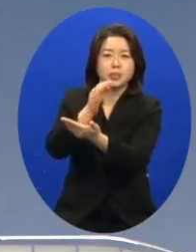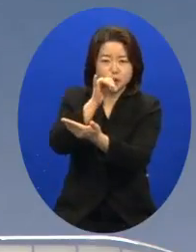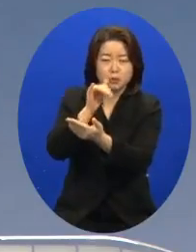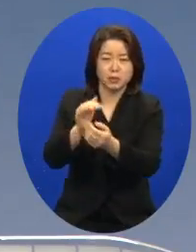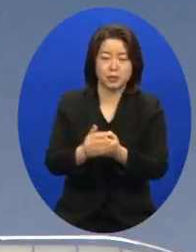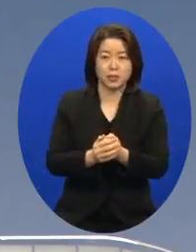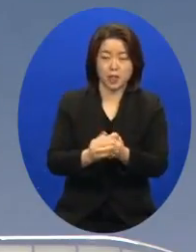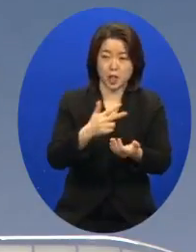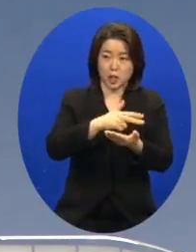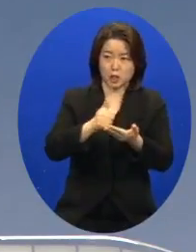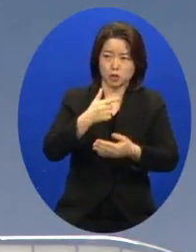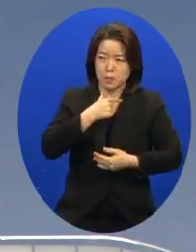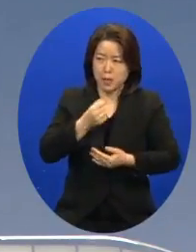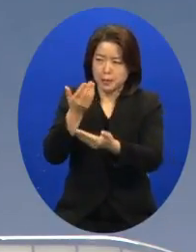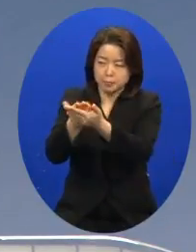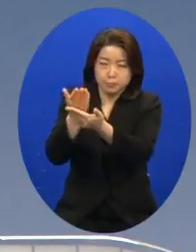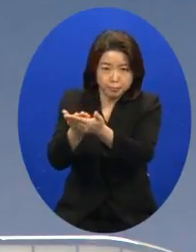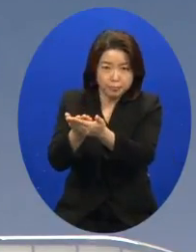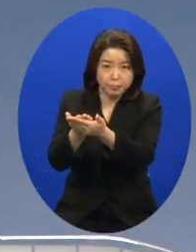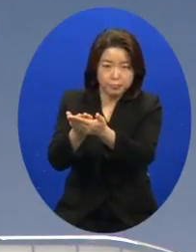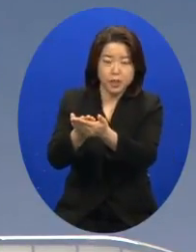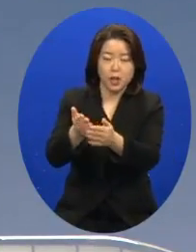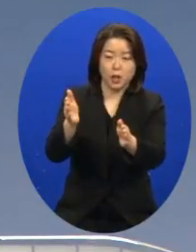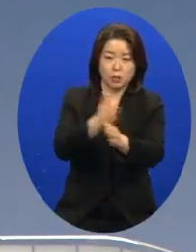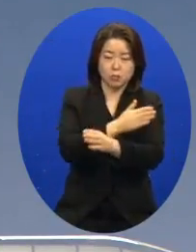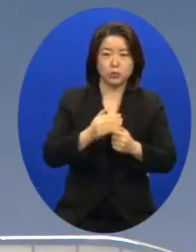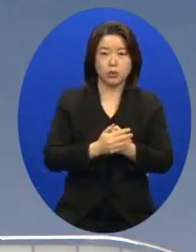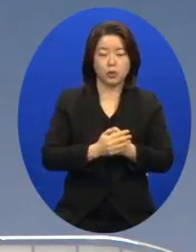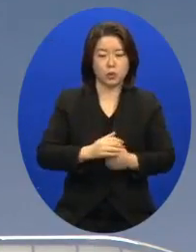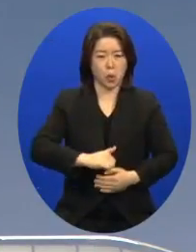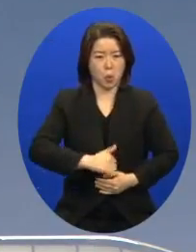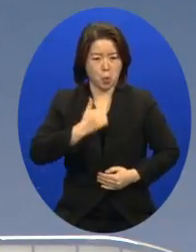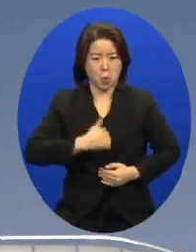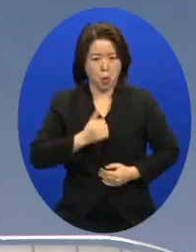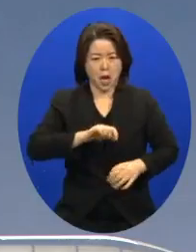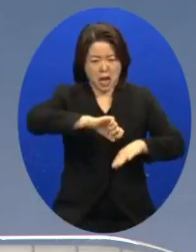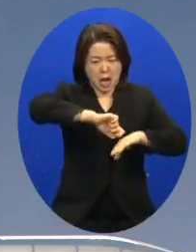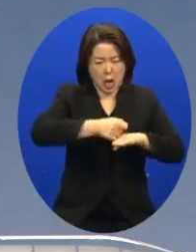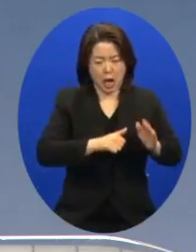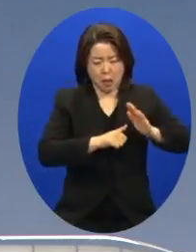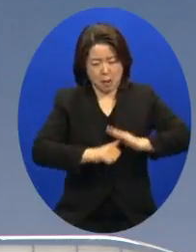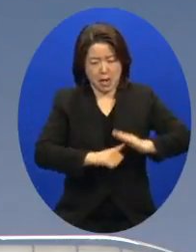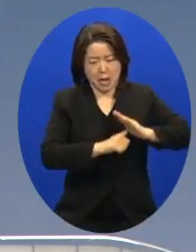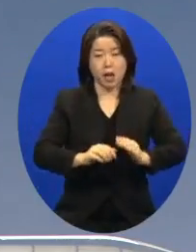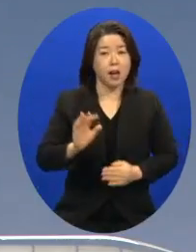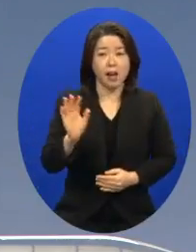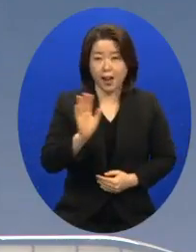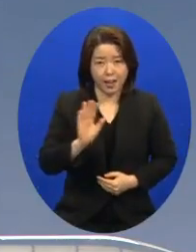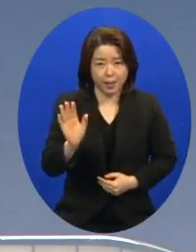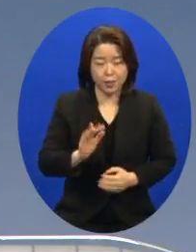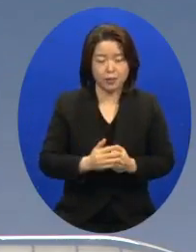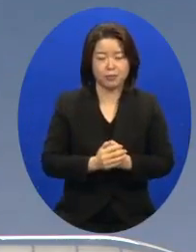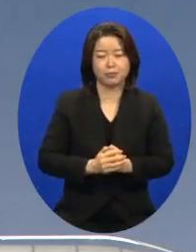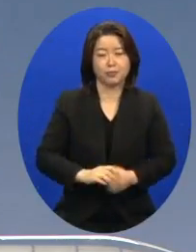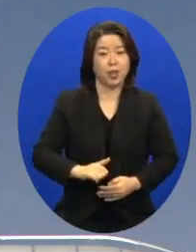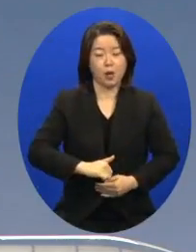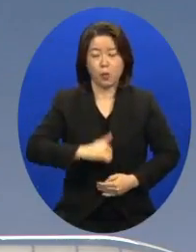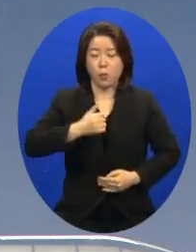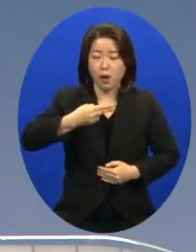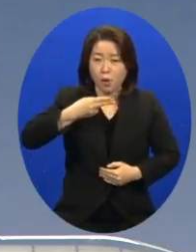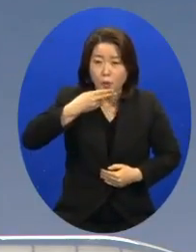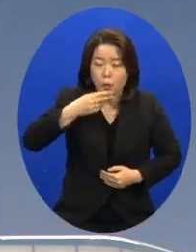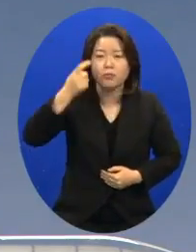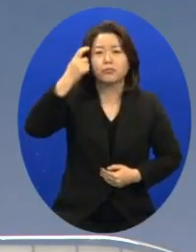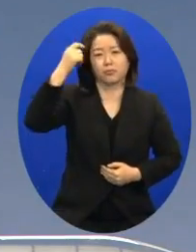주님의 판단을 구하게 되면서 부터 화를 억지로 참아야 되는 것이 아니고 화가 나지 않게 되는 것을